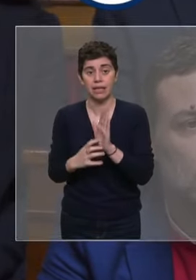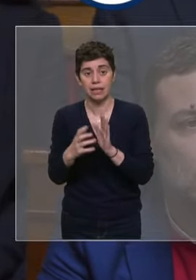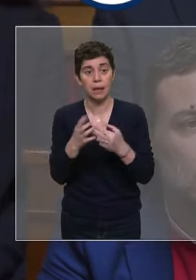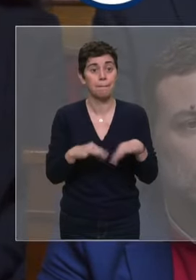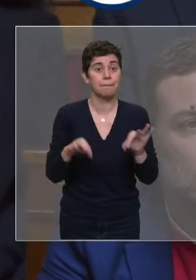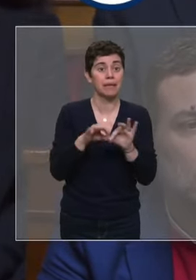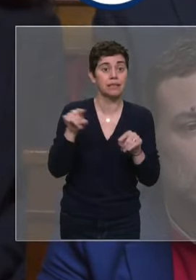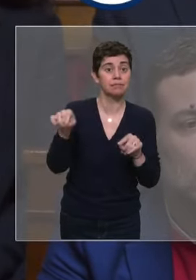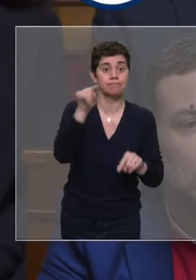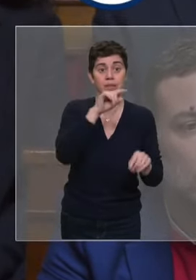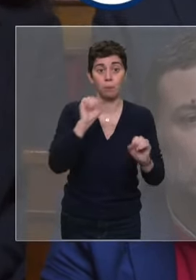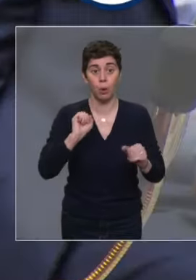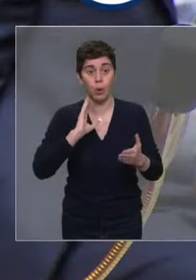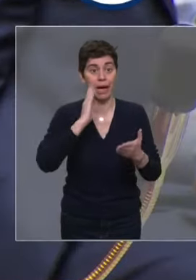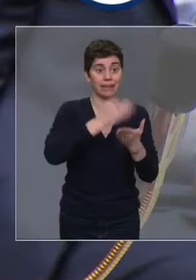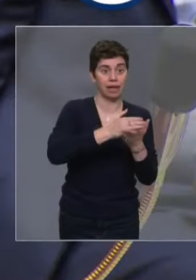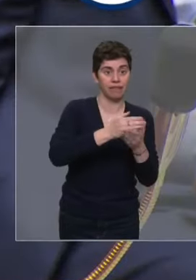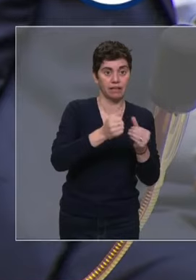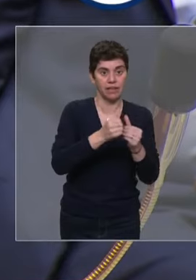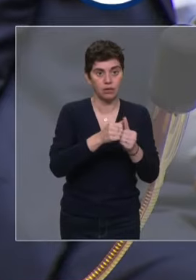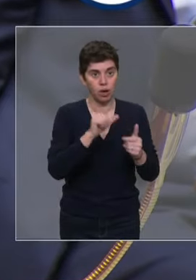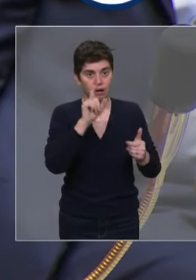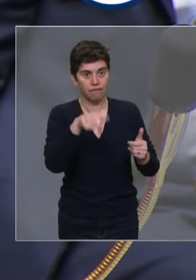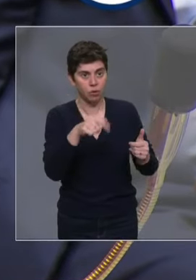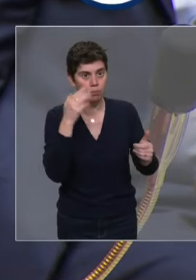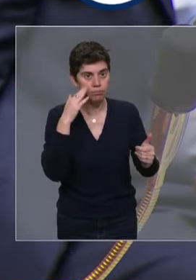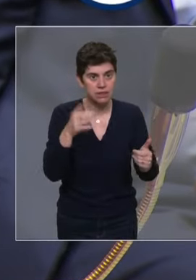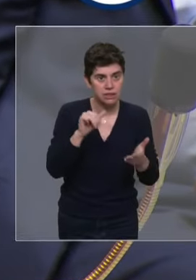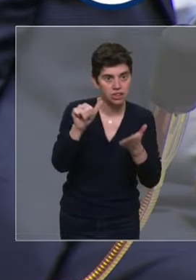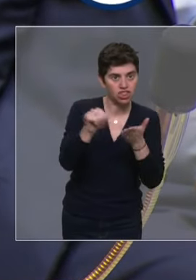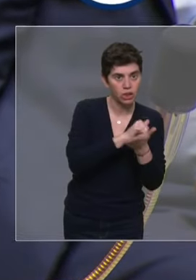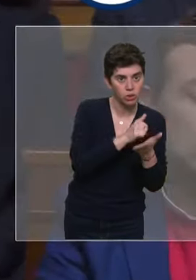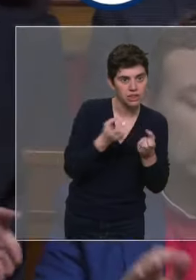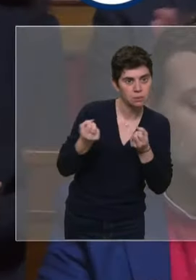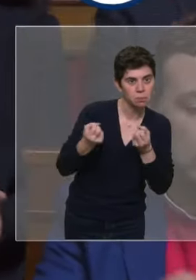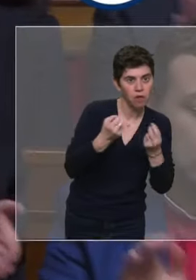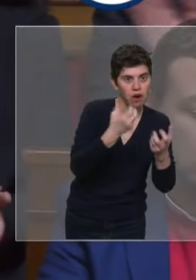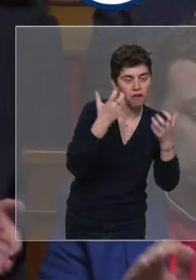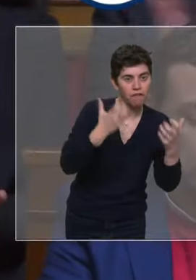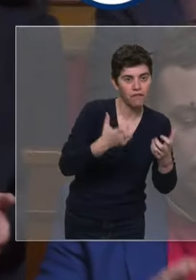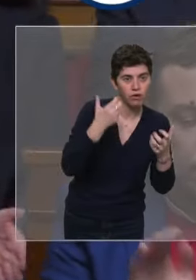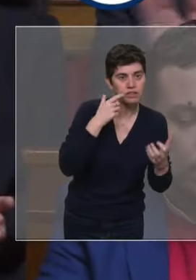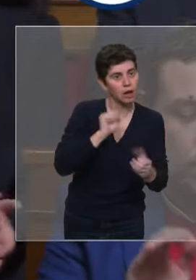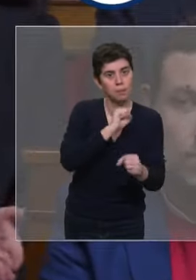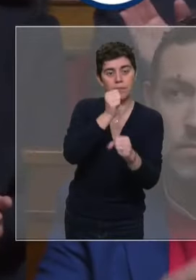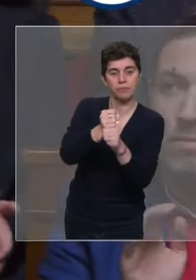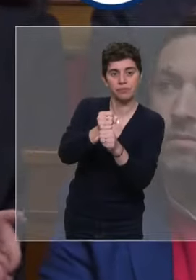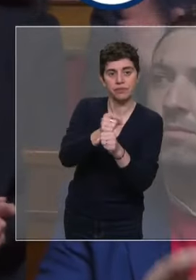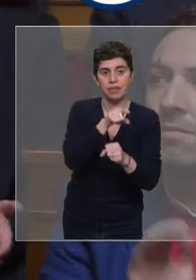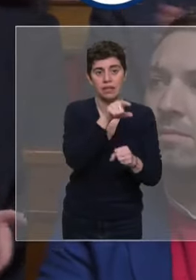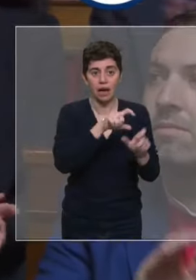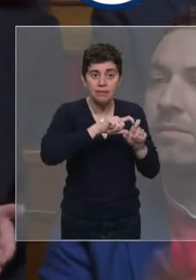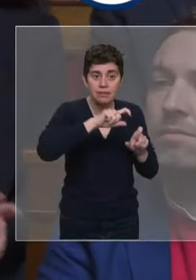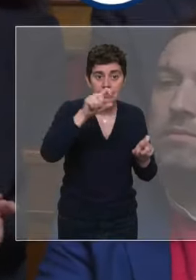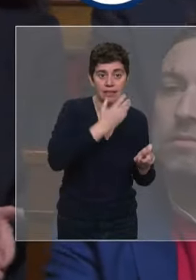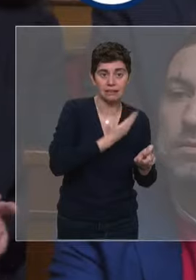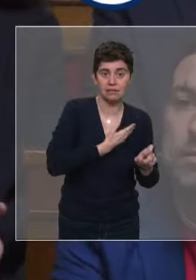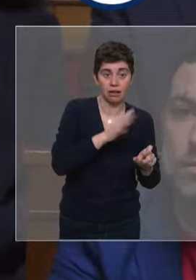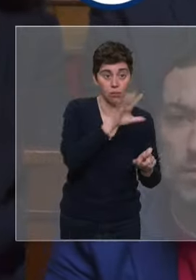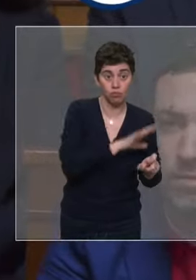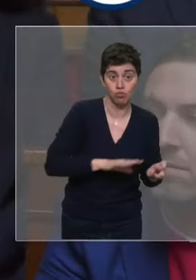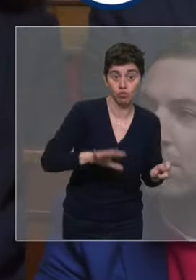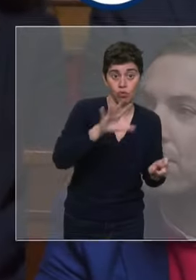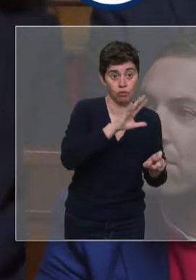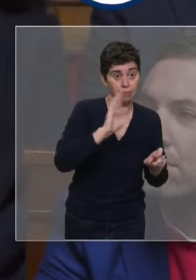prévenir, mais surtout de punir à l'incitation au génocide. Aujourd'hui, Gaza est qualifiée de zone de mort.